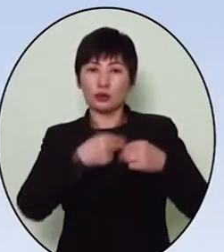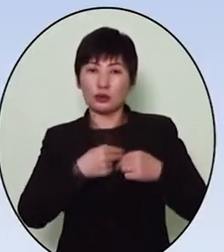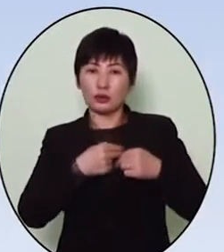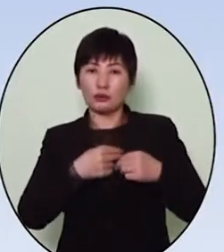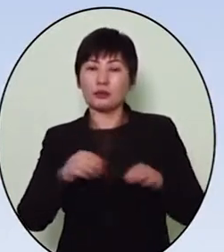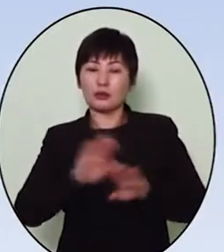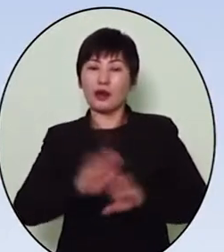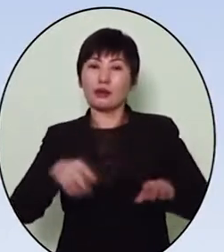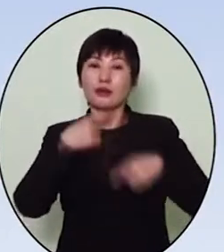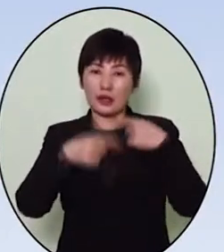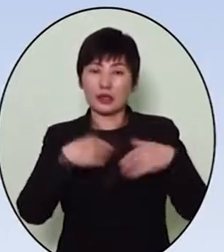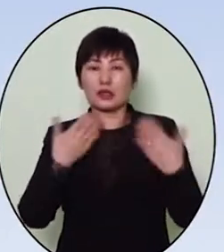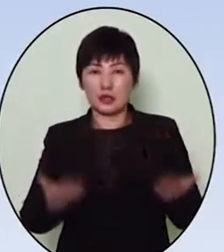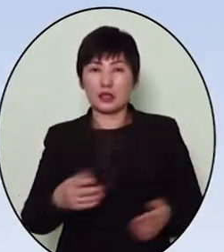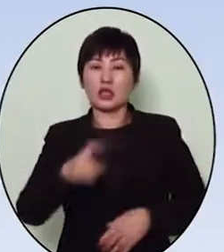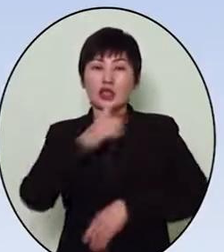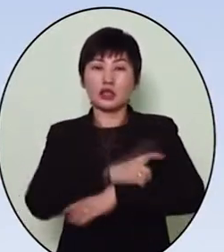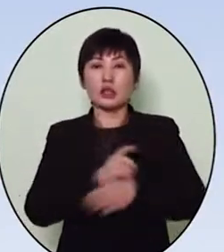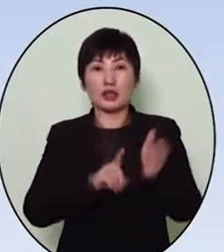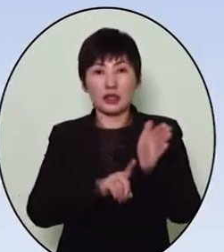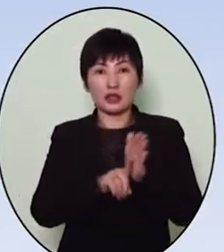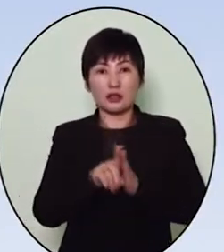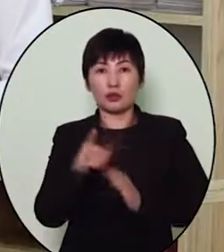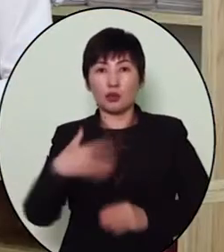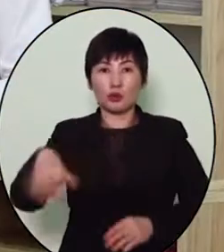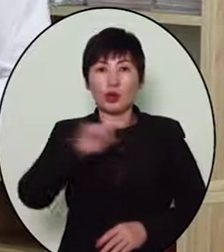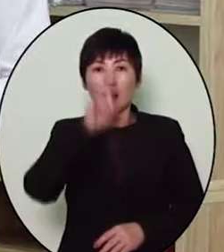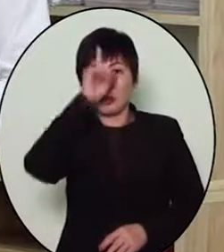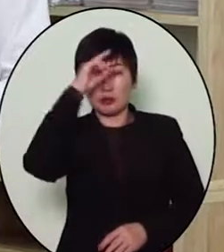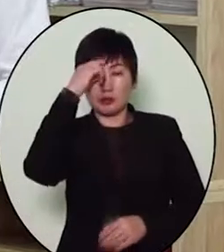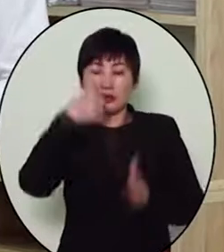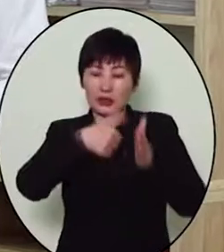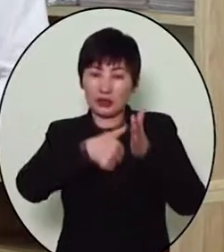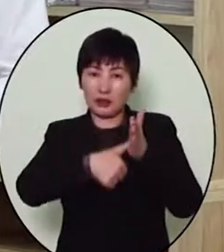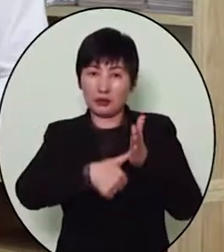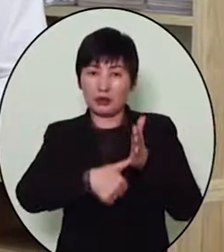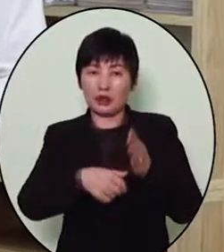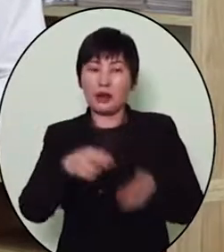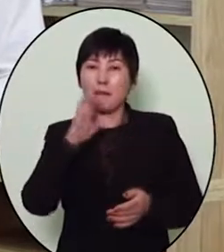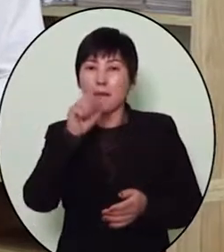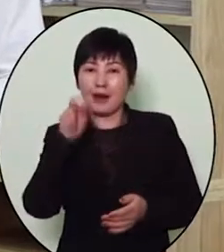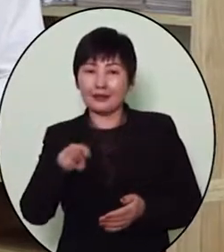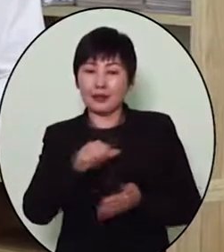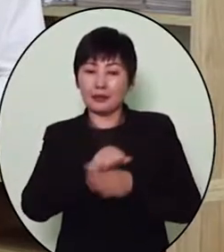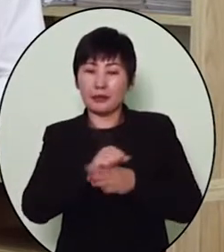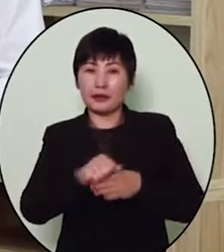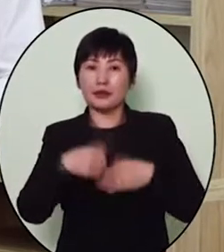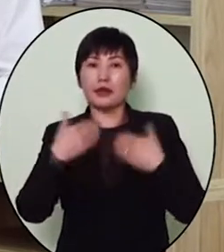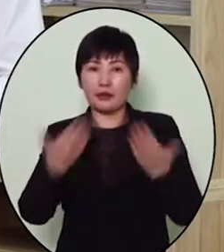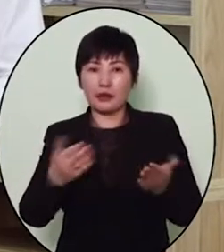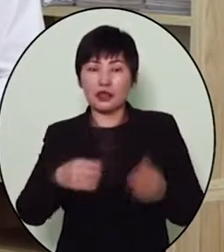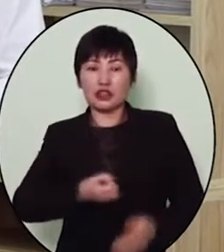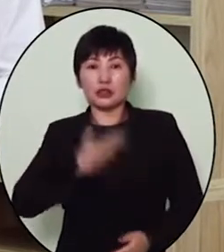талаар та нартай ярилцъя. Хичээлийн хэсэгт бүгдээрээ эрүүл мэндийнхээ дэвтрийг үзэг харандаагаа бэлдээд